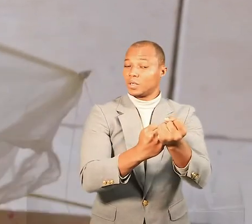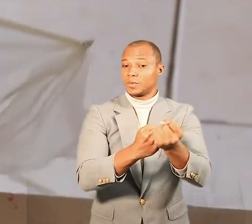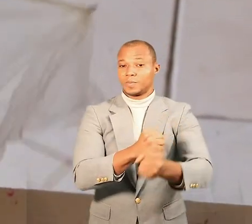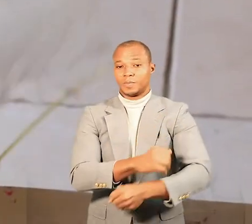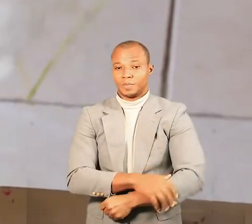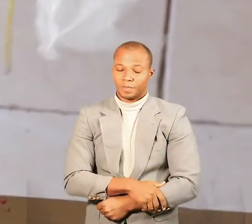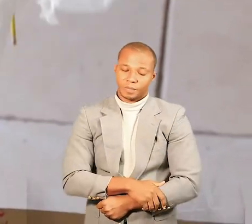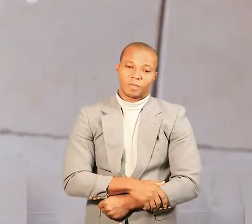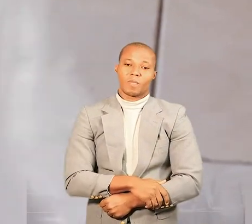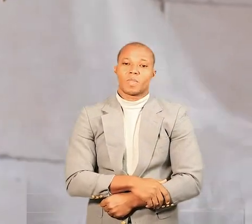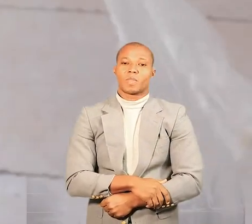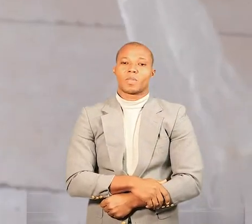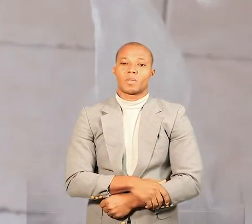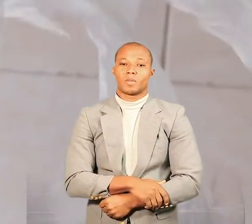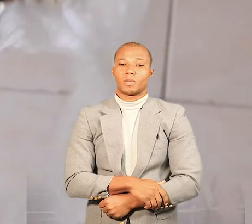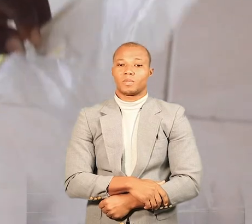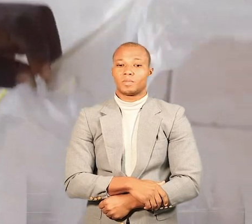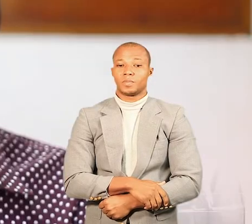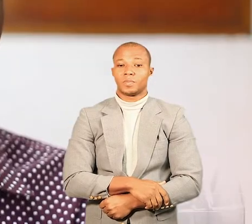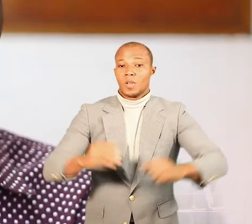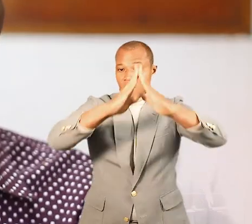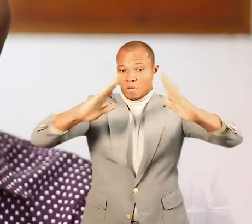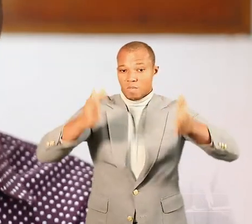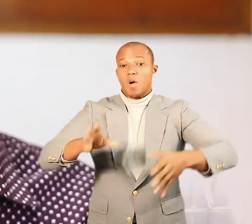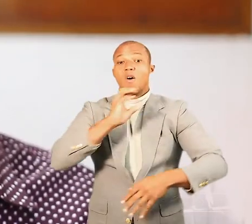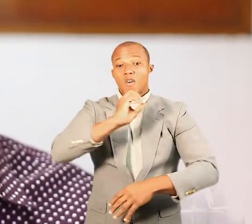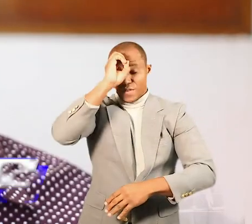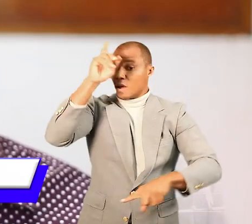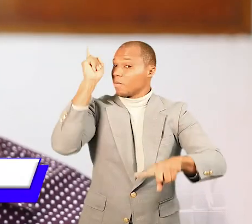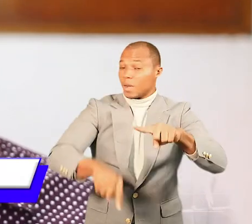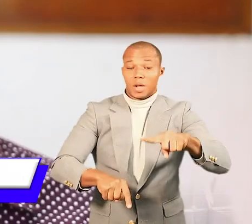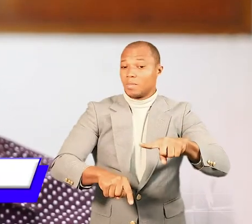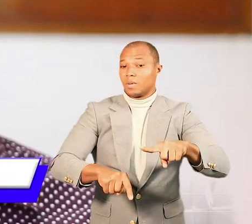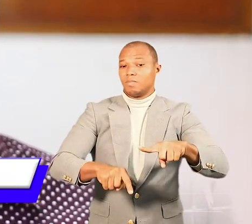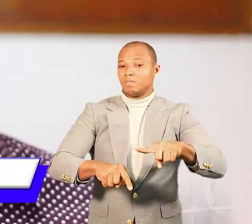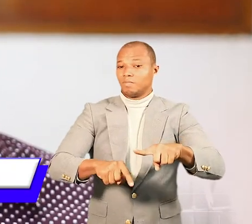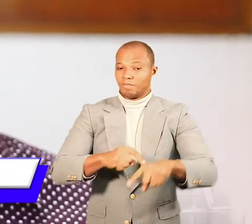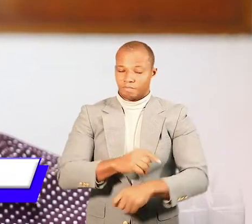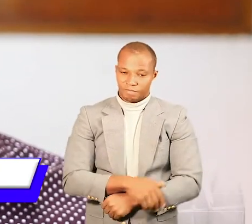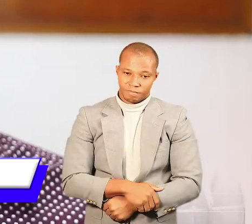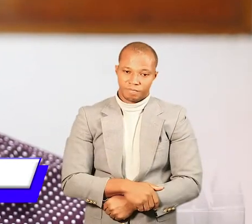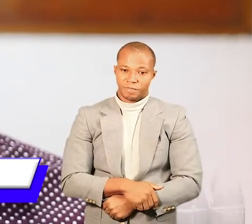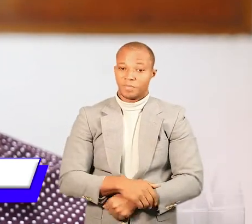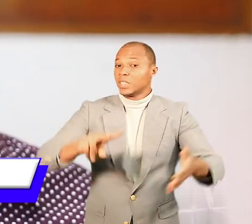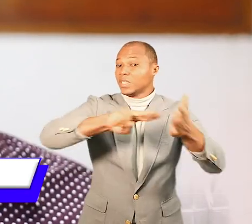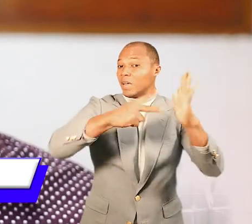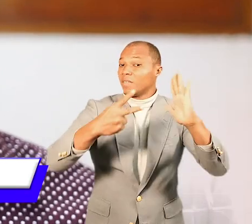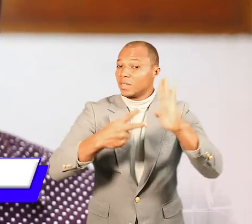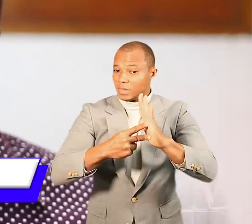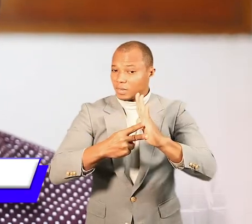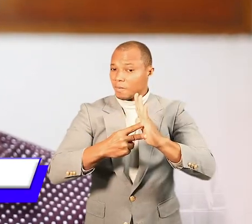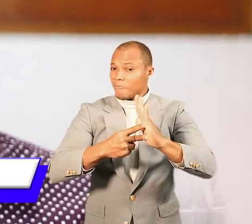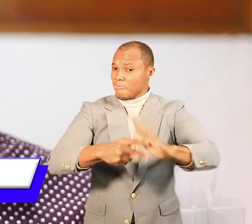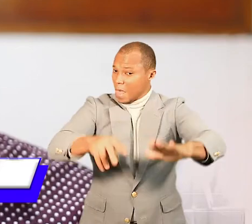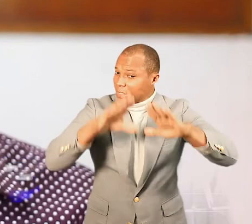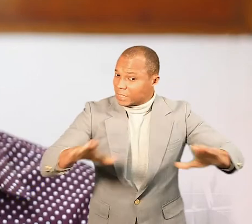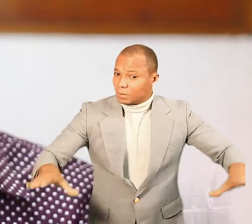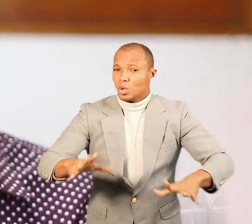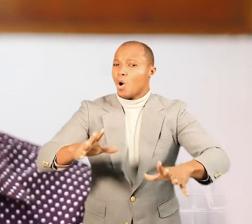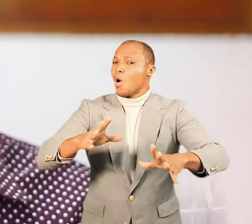faire face là sans d'accueil yo pas ka répondre à yo même. Ça veut dire que flux ti